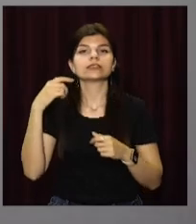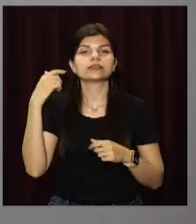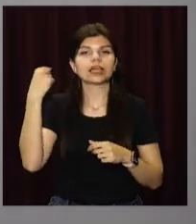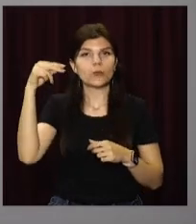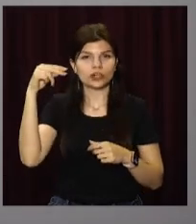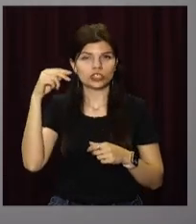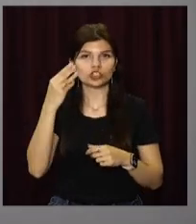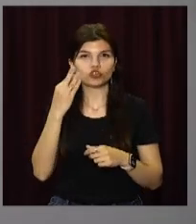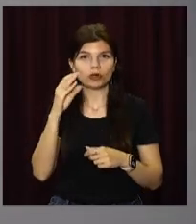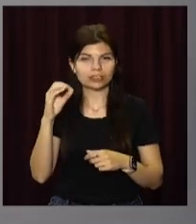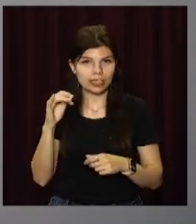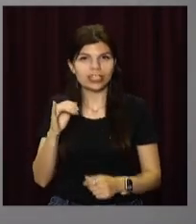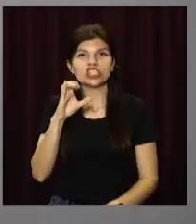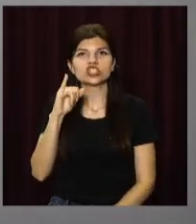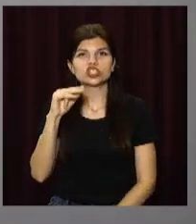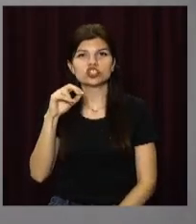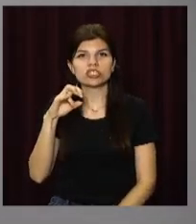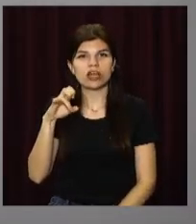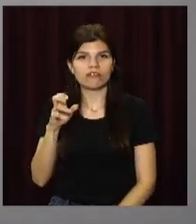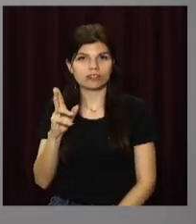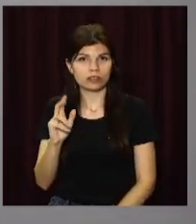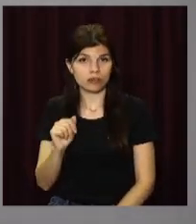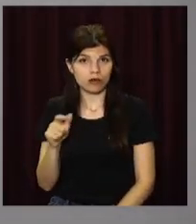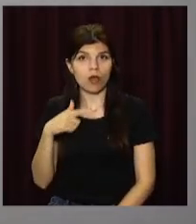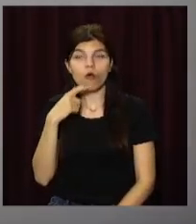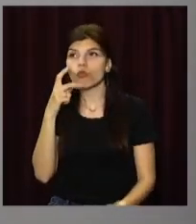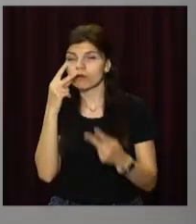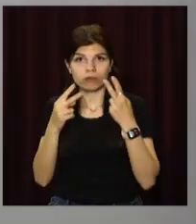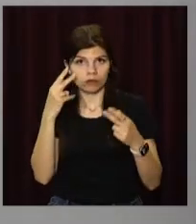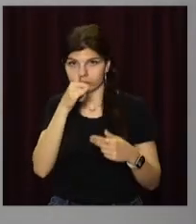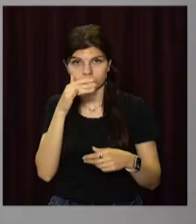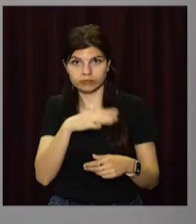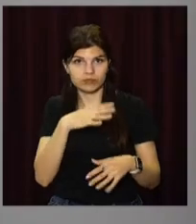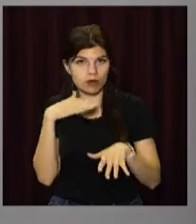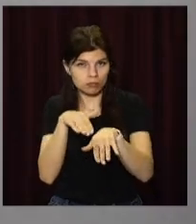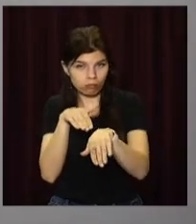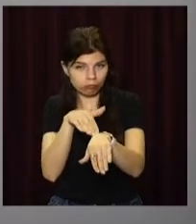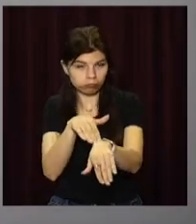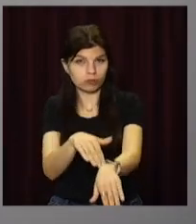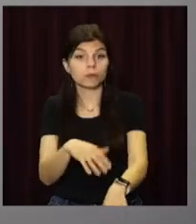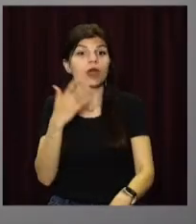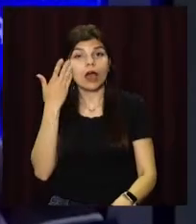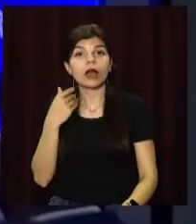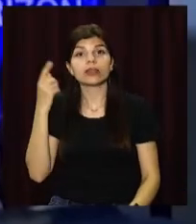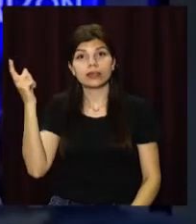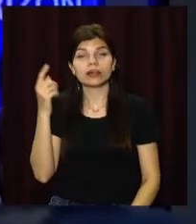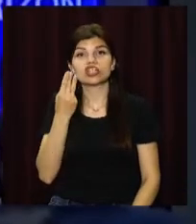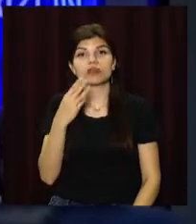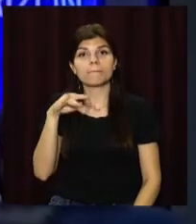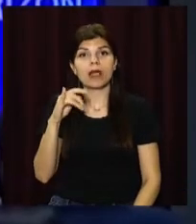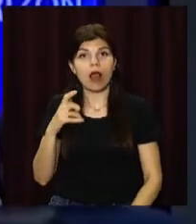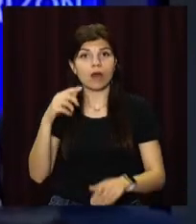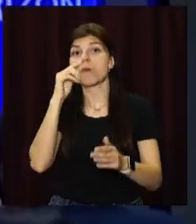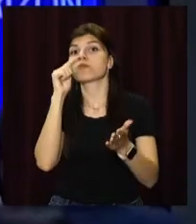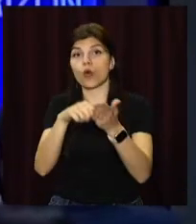і Січеславською набережною, розповідають у соцмережах очевидці. Коли ж представницька колона дісталася місця проведення